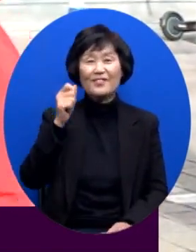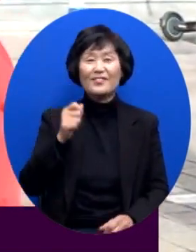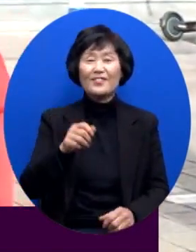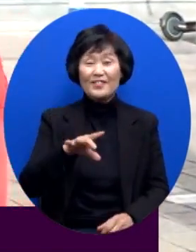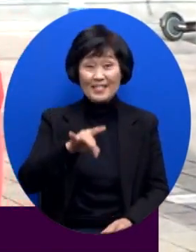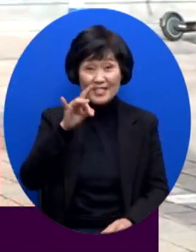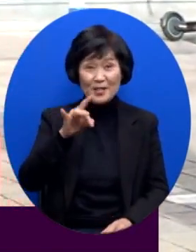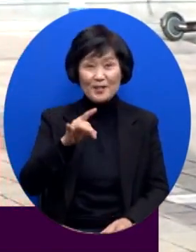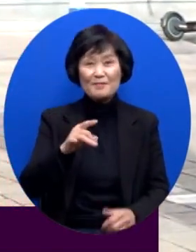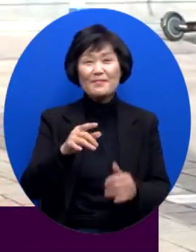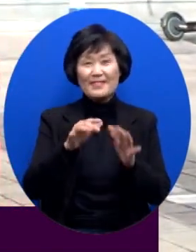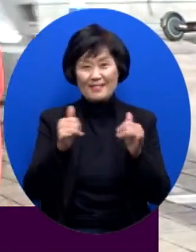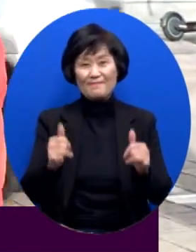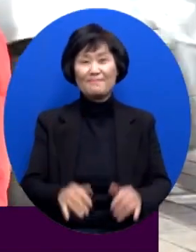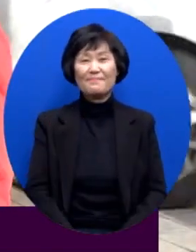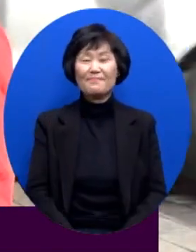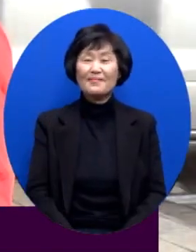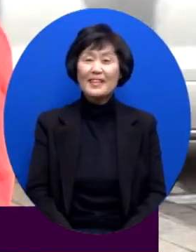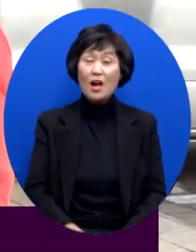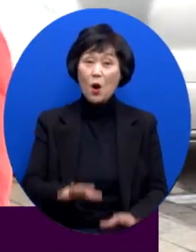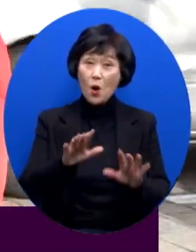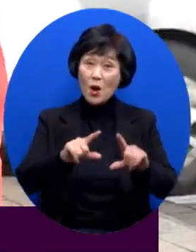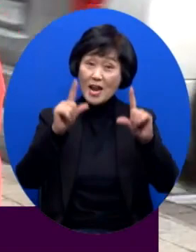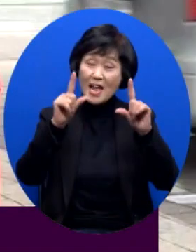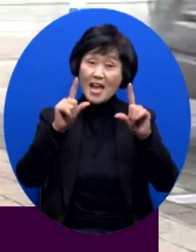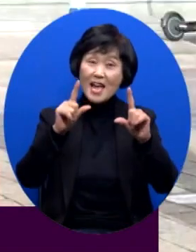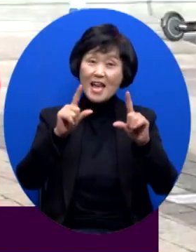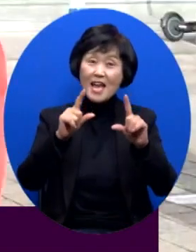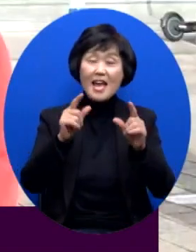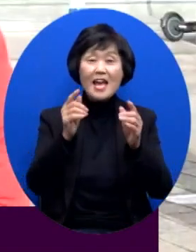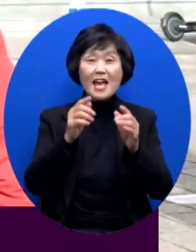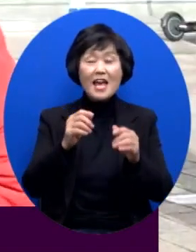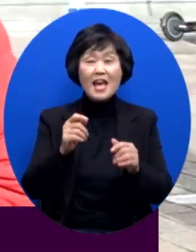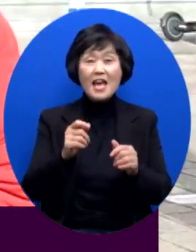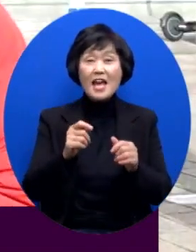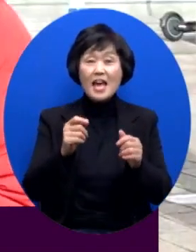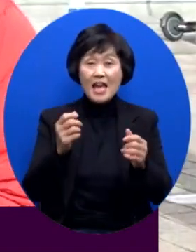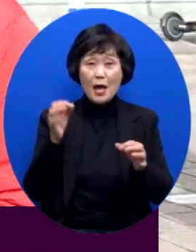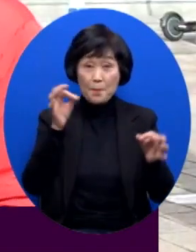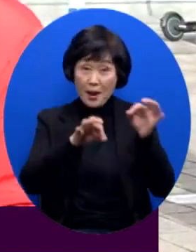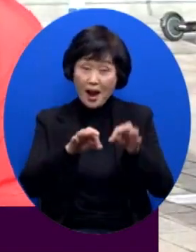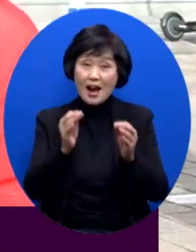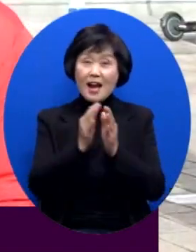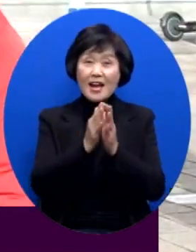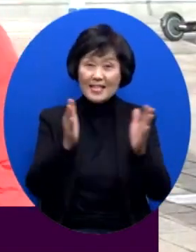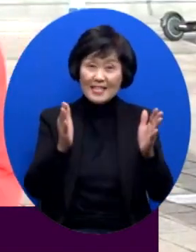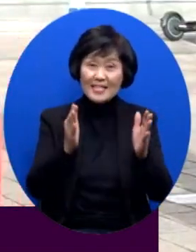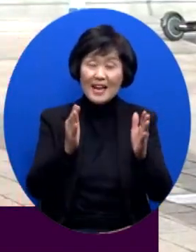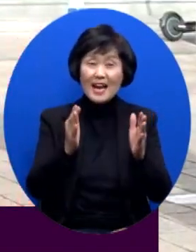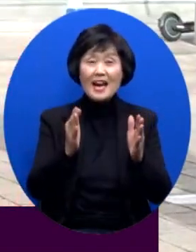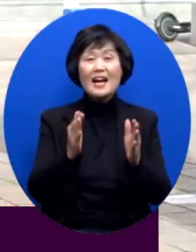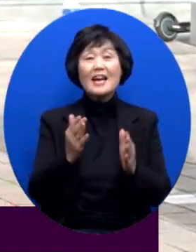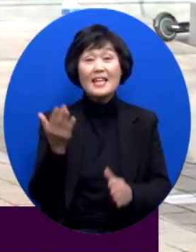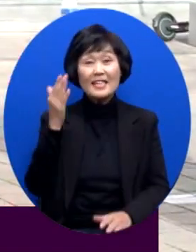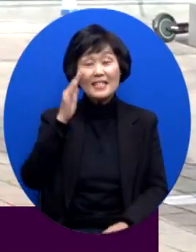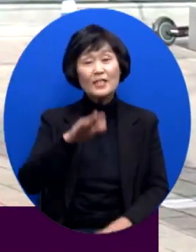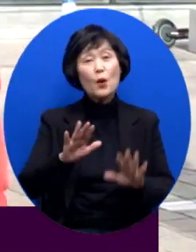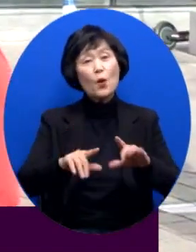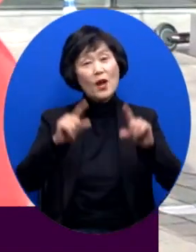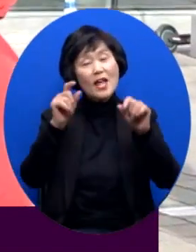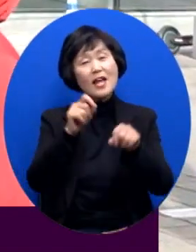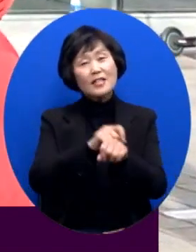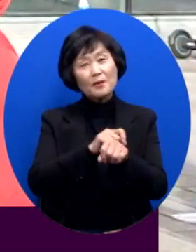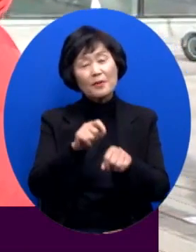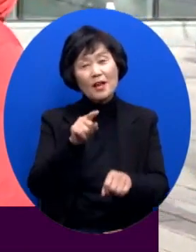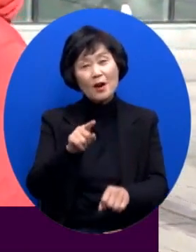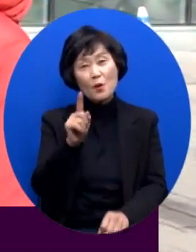반갑습니다. 올해 이제 구세군 시종식을 시작으로 자선냄비가 본격적인 시작을 알렸습니다. 올해 좀 특징이 있다면 어떤 부분이